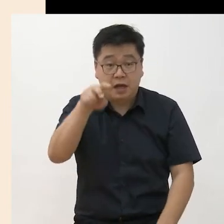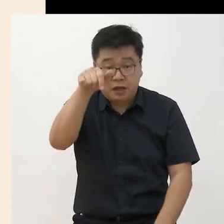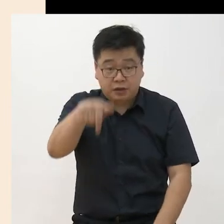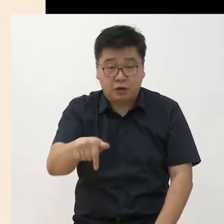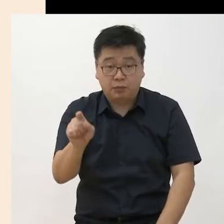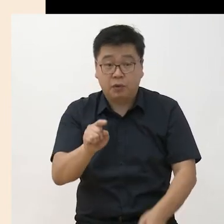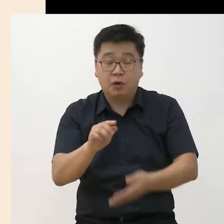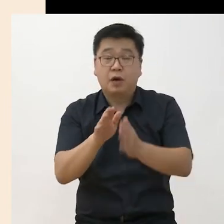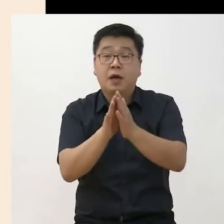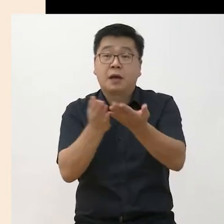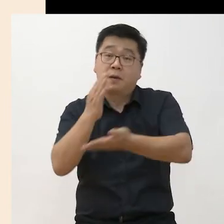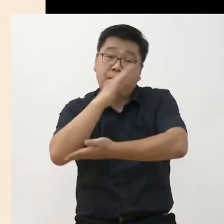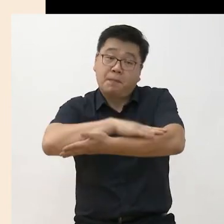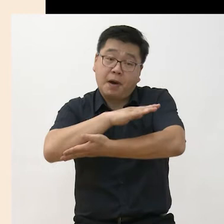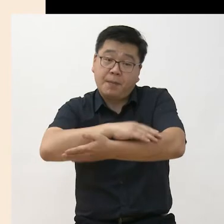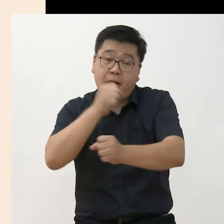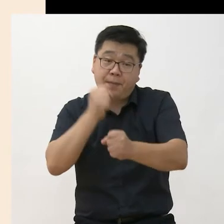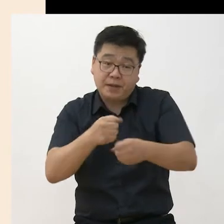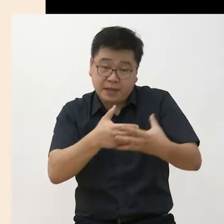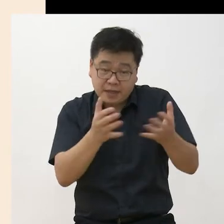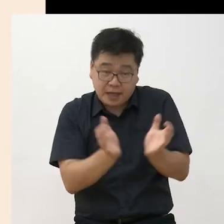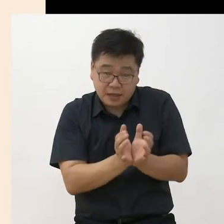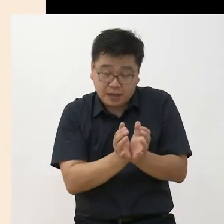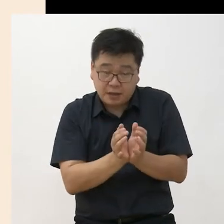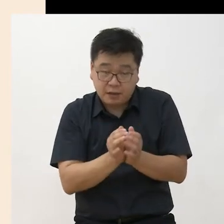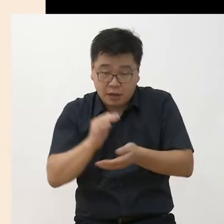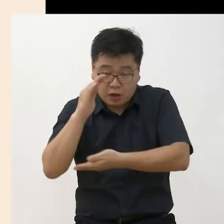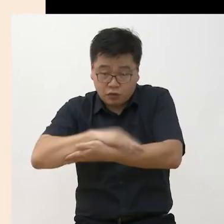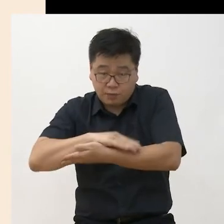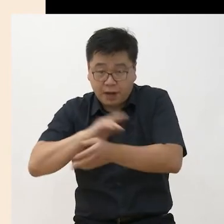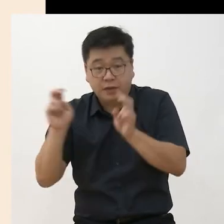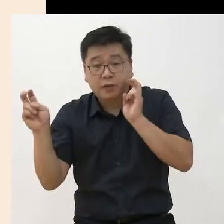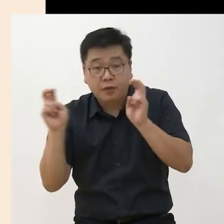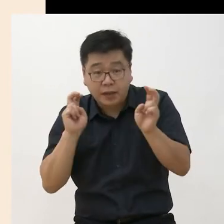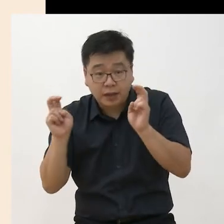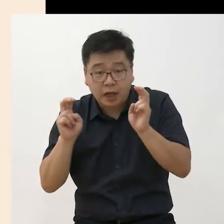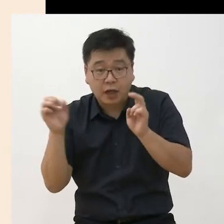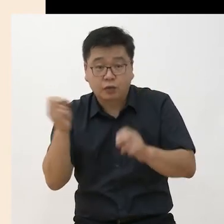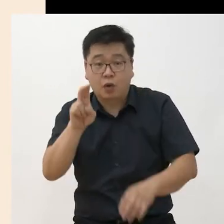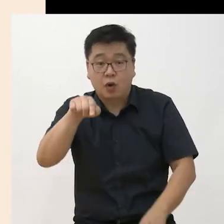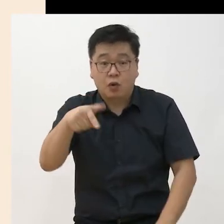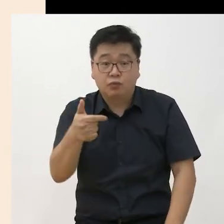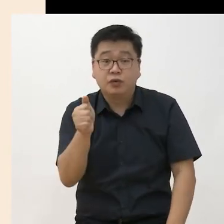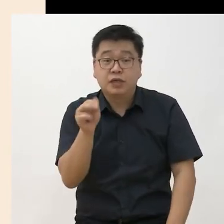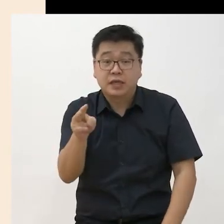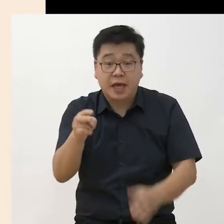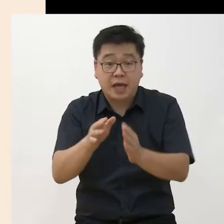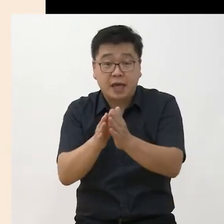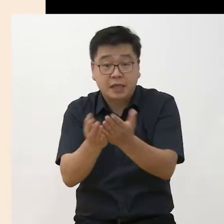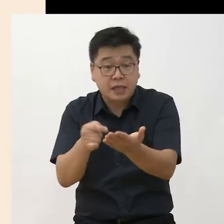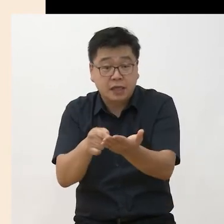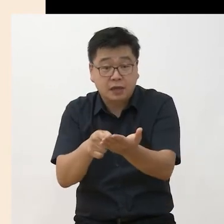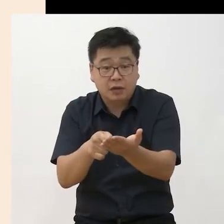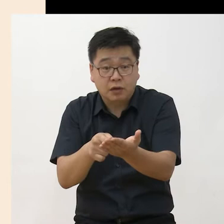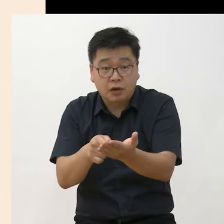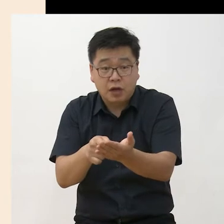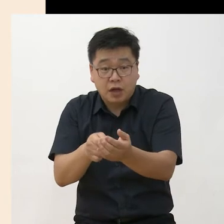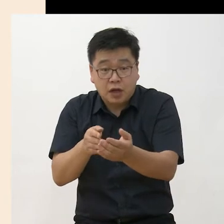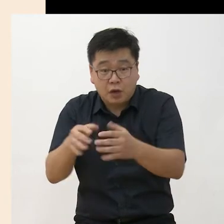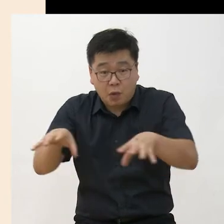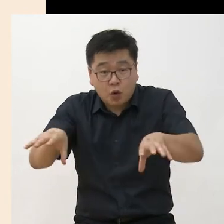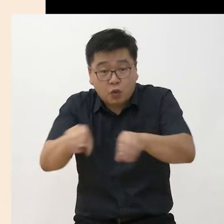문예지를 발간하는 단체 그리고 출판사가 되겠고요. 그다음에 문예지로는 종합 문예지 그리고 분야별 전문지